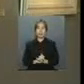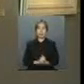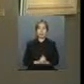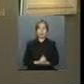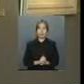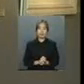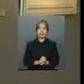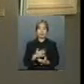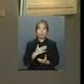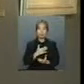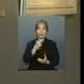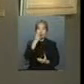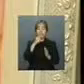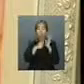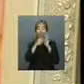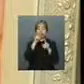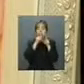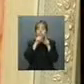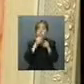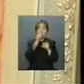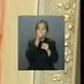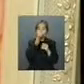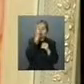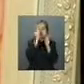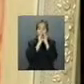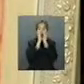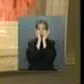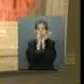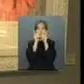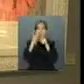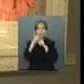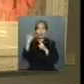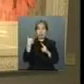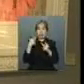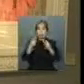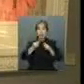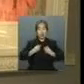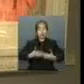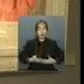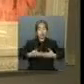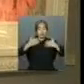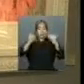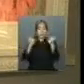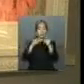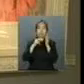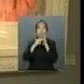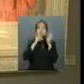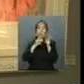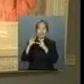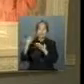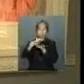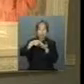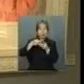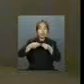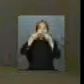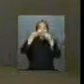ยามใดที่ดอกไม้แย้มบานยามนั้นชีวิตก็มีแต่สิ่งดีๆมีความสุขคือสิ่งที่ศิลปินต้องการมอบให้ผู้ชมผ่านง